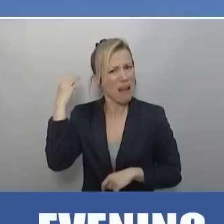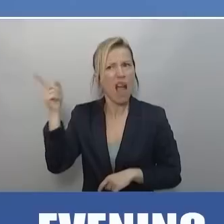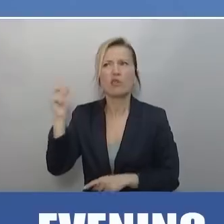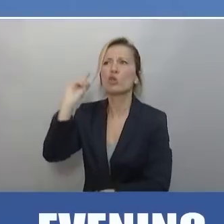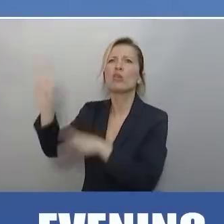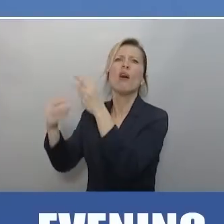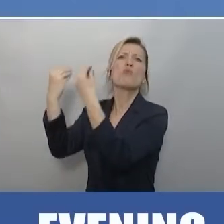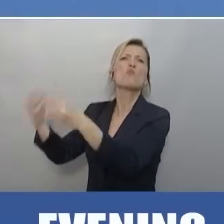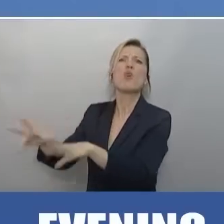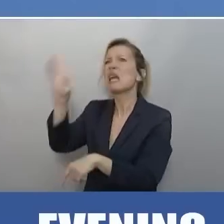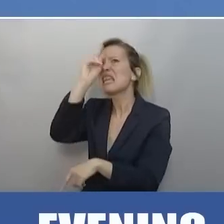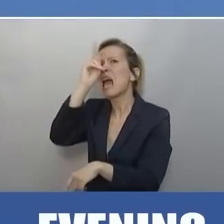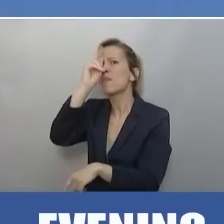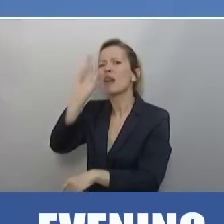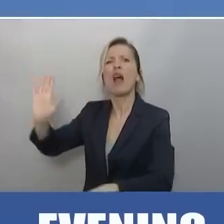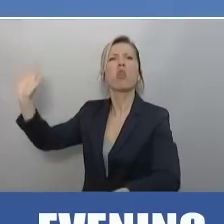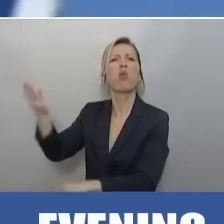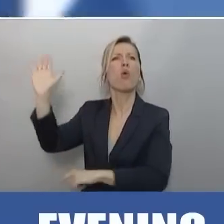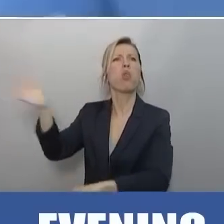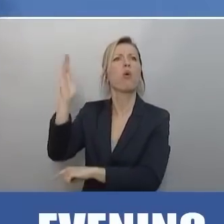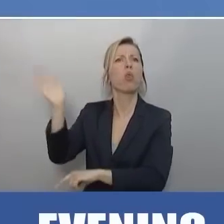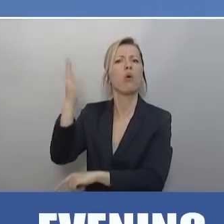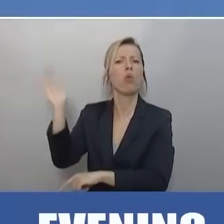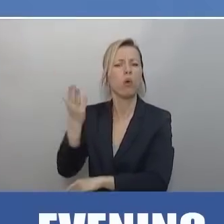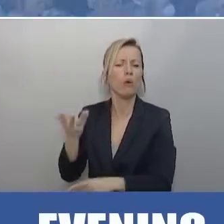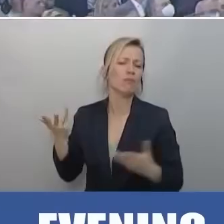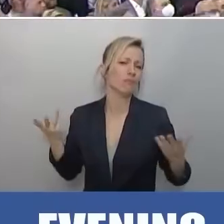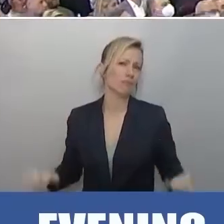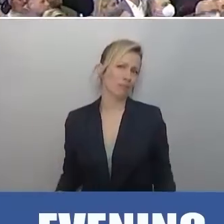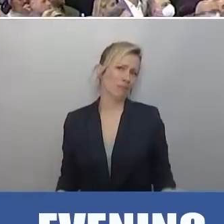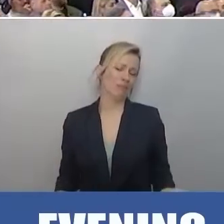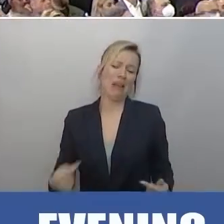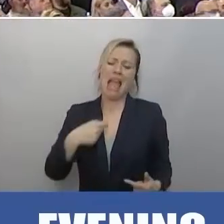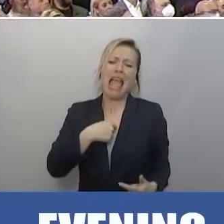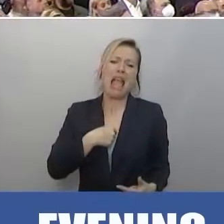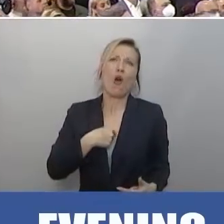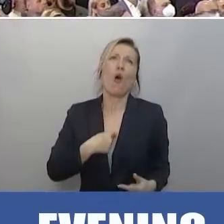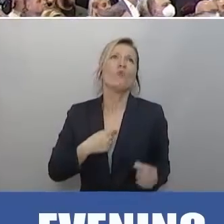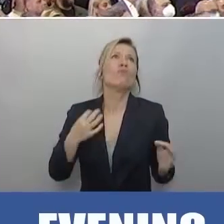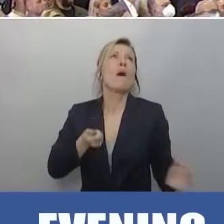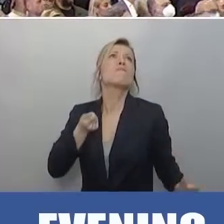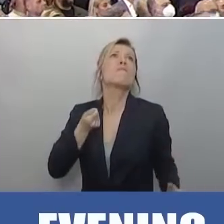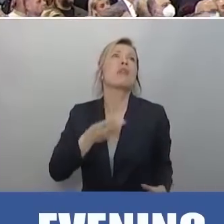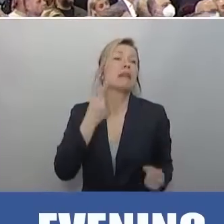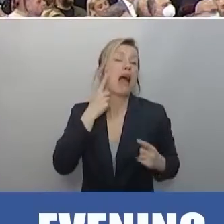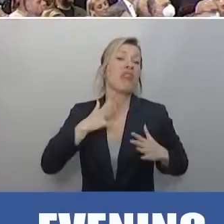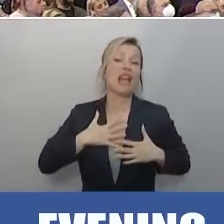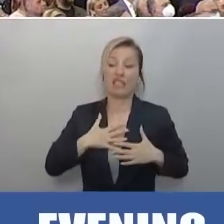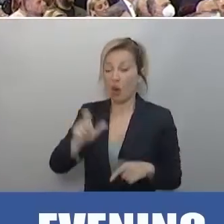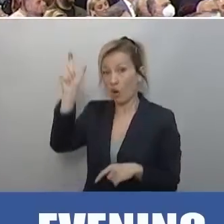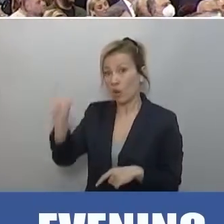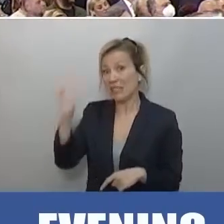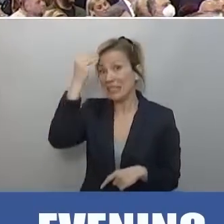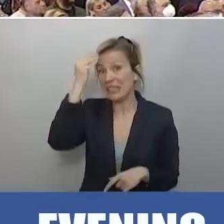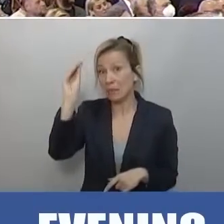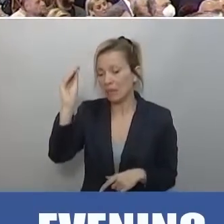Merkel». Και δεν ξέρω πραγματικά. Δεν ξέρω πραγματικά αν ο κύριος Τσίπρας είναι για γέλια ή